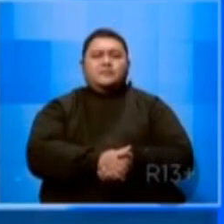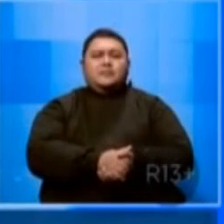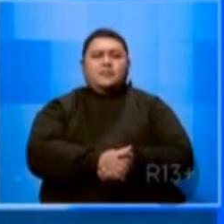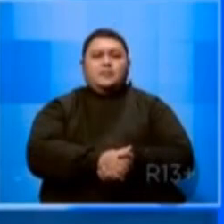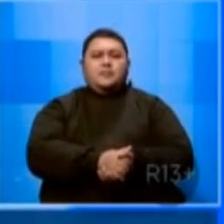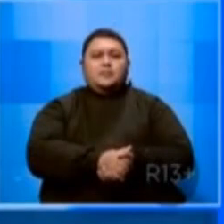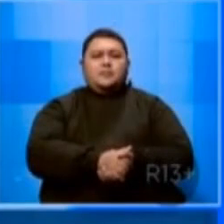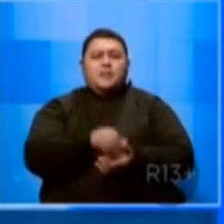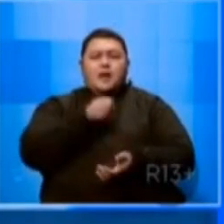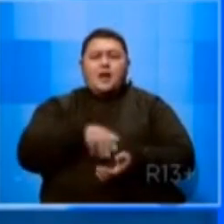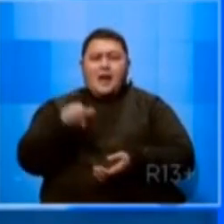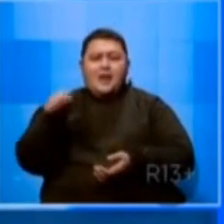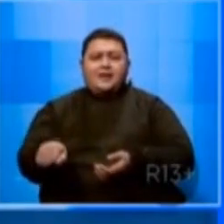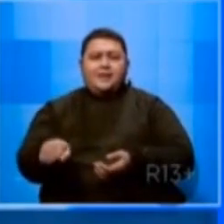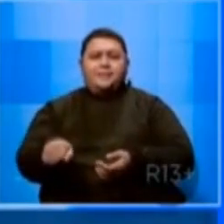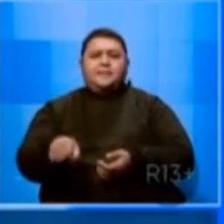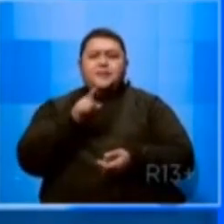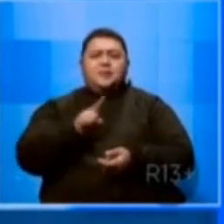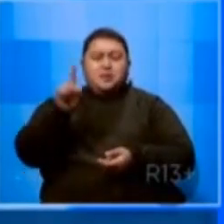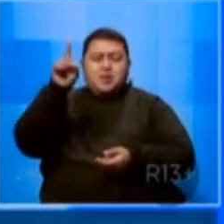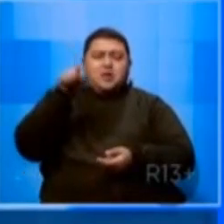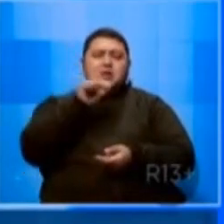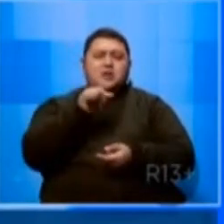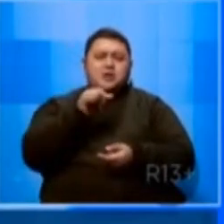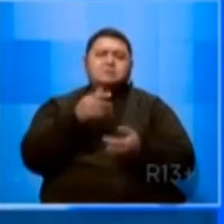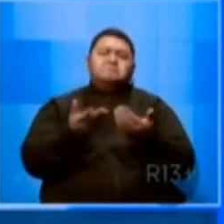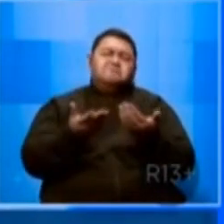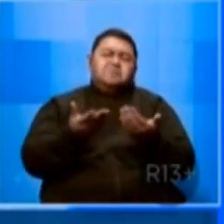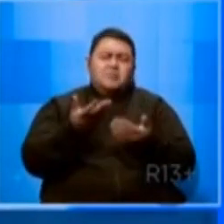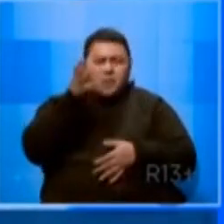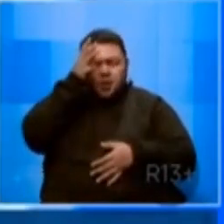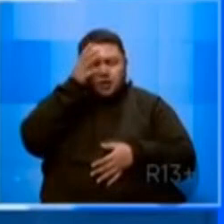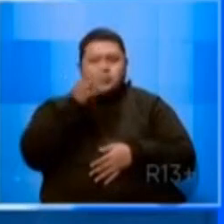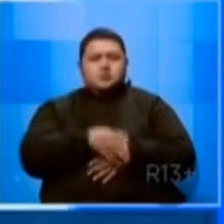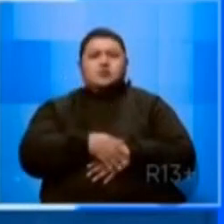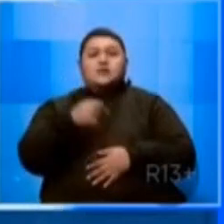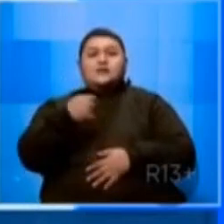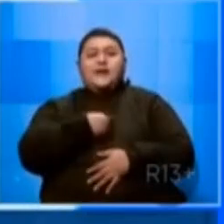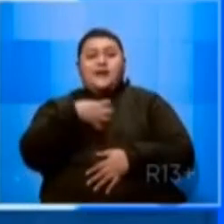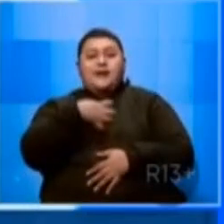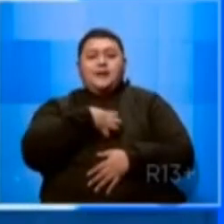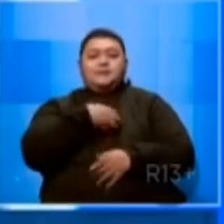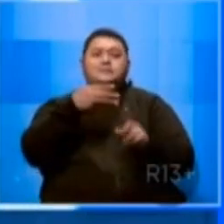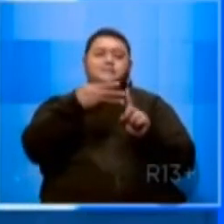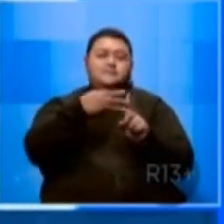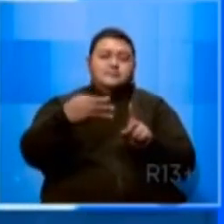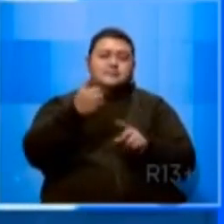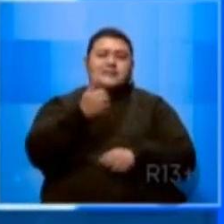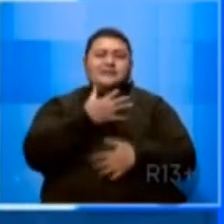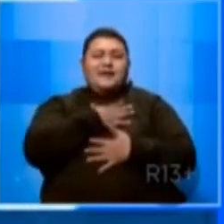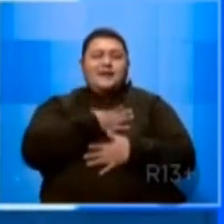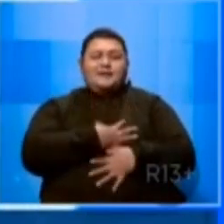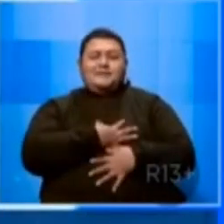nanti juga kita belum tahu seperti apa ya Dan saya yakin kepada eliser bisa ikhlas